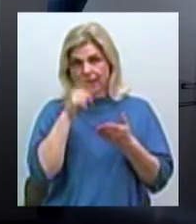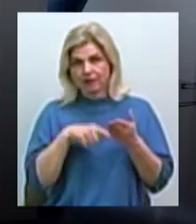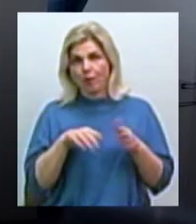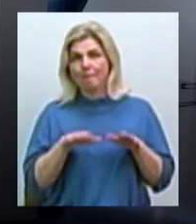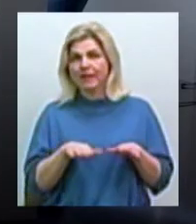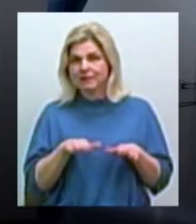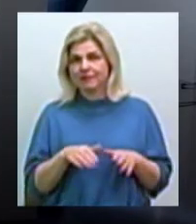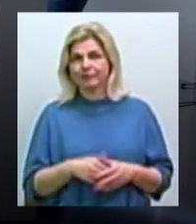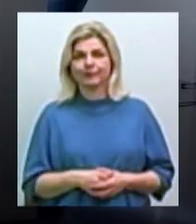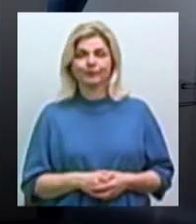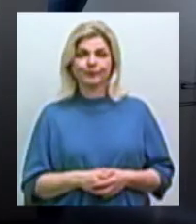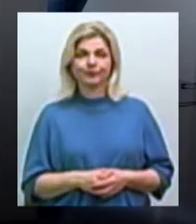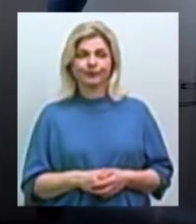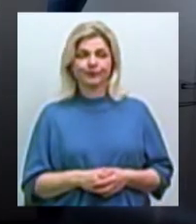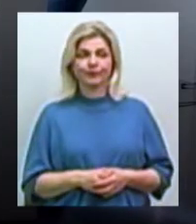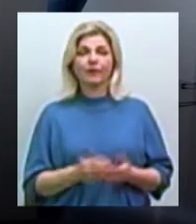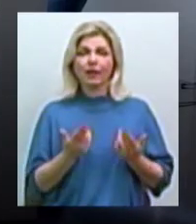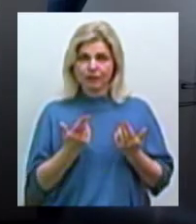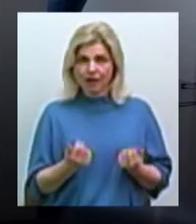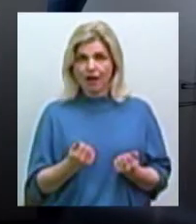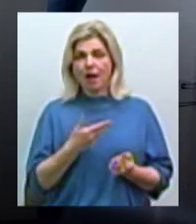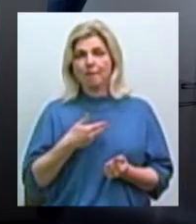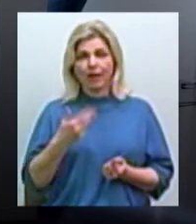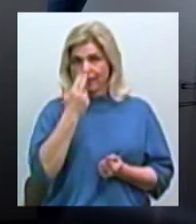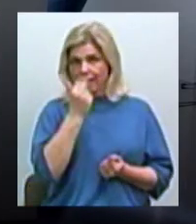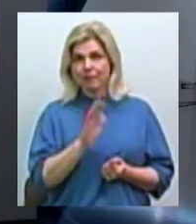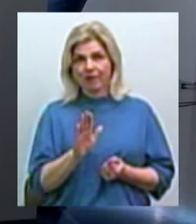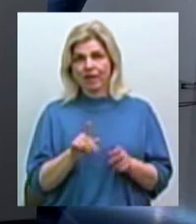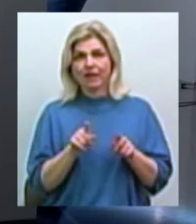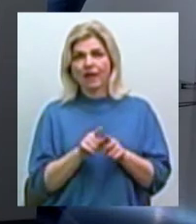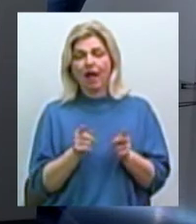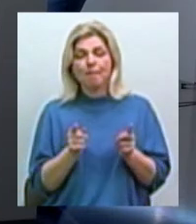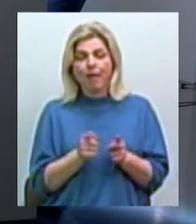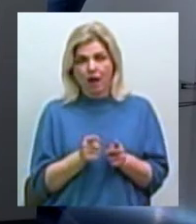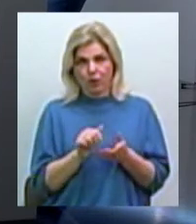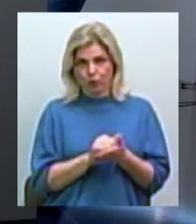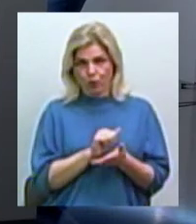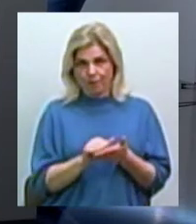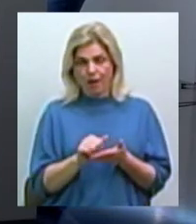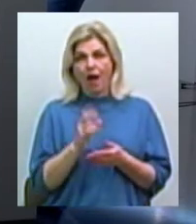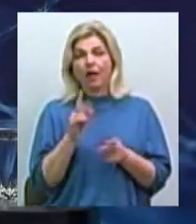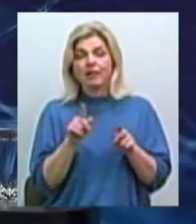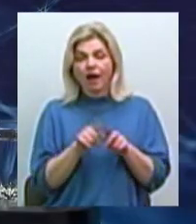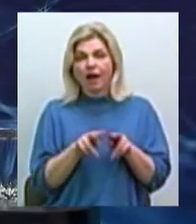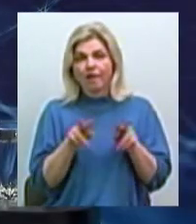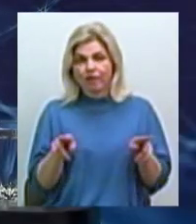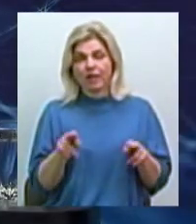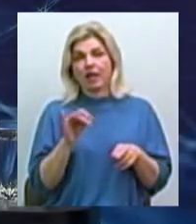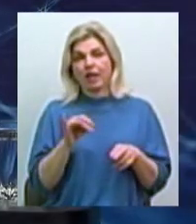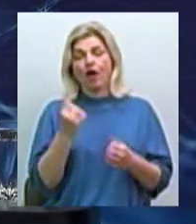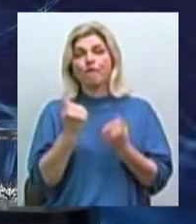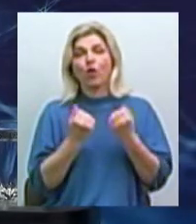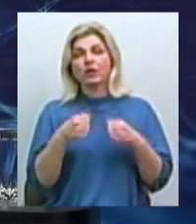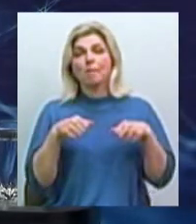місці? Саме так, ми не звикли до таких маленьких документів, але ж такий самий розмір мають і водійські